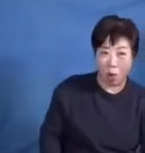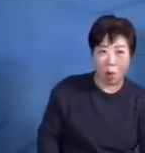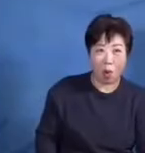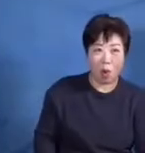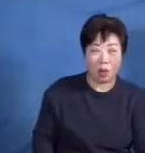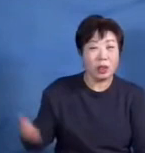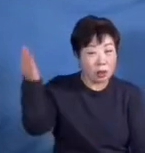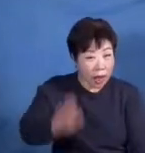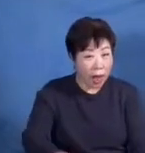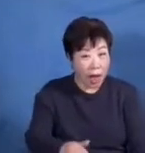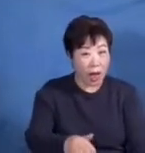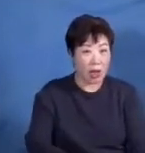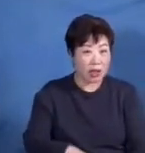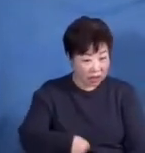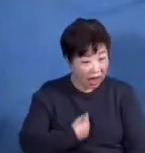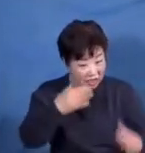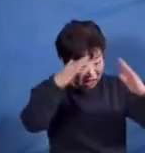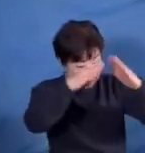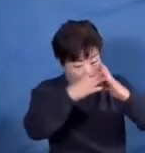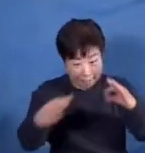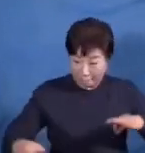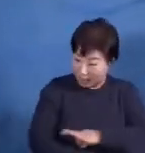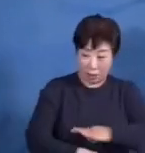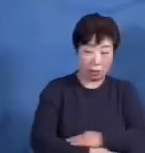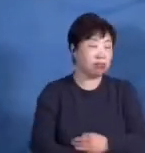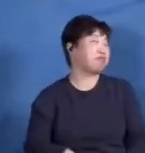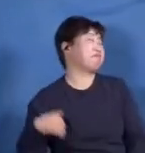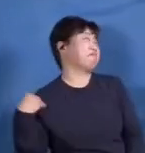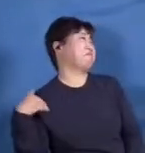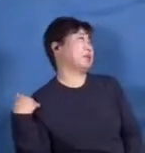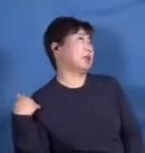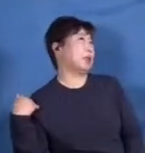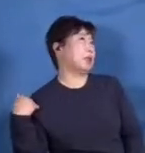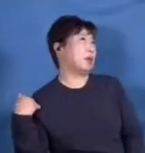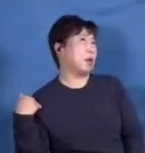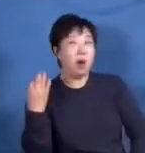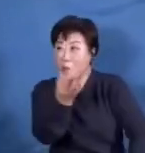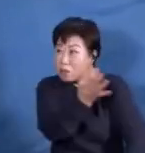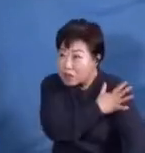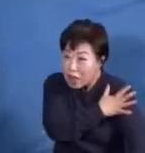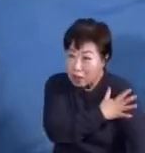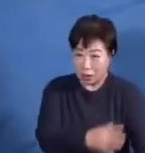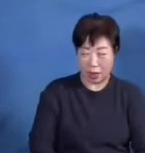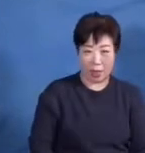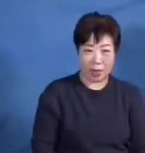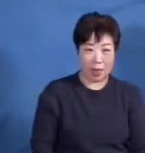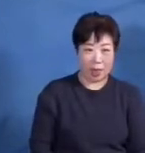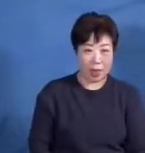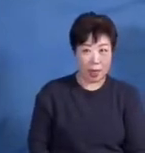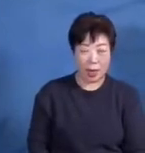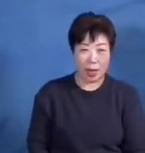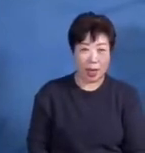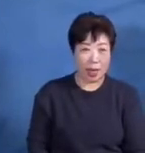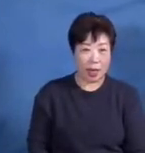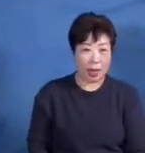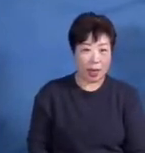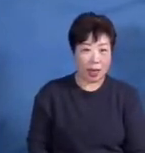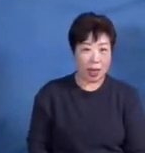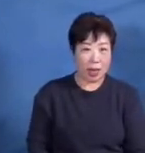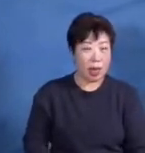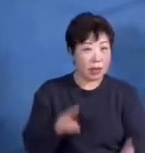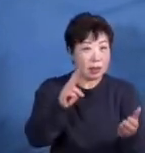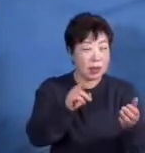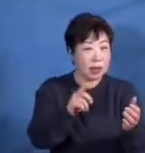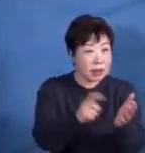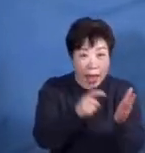집구석 비리는 모른 채 하고 재벌들의 불법 탈법은 손방망이로 다스린단 말입니까?